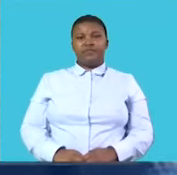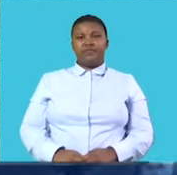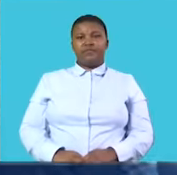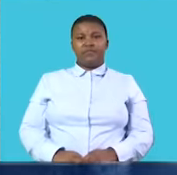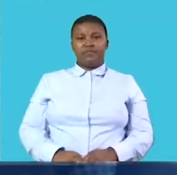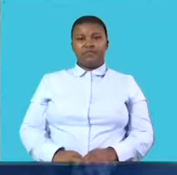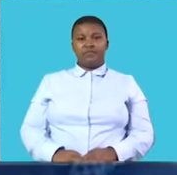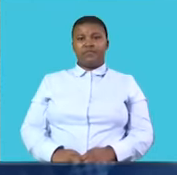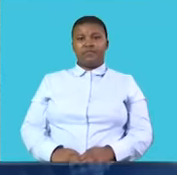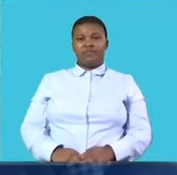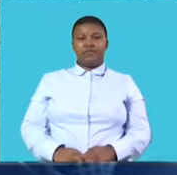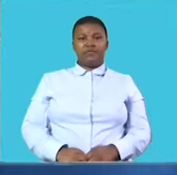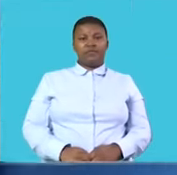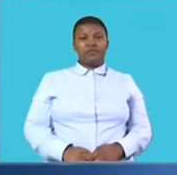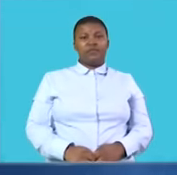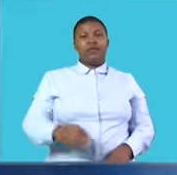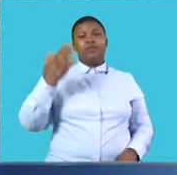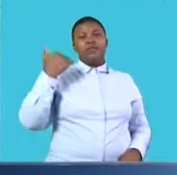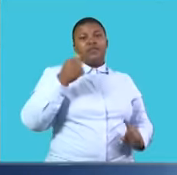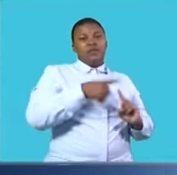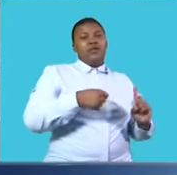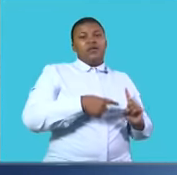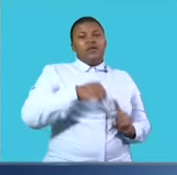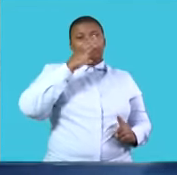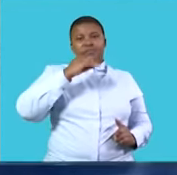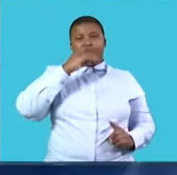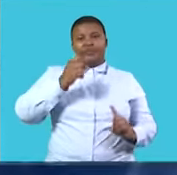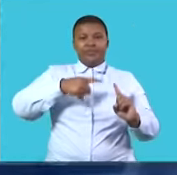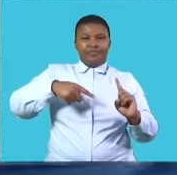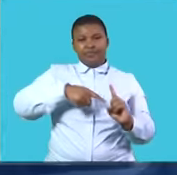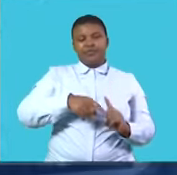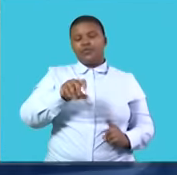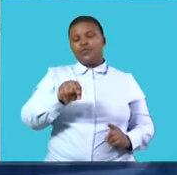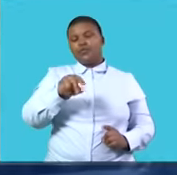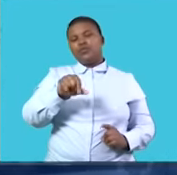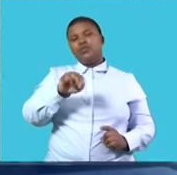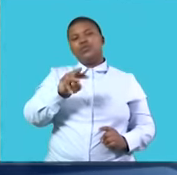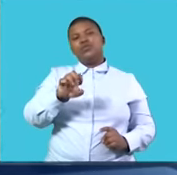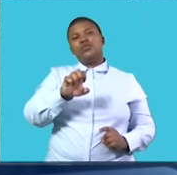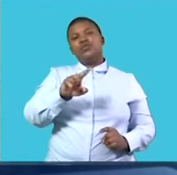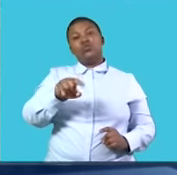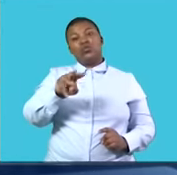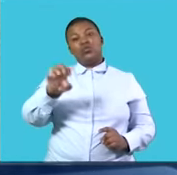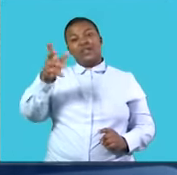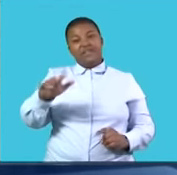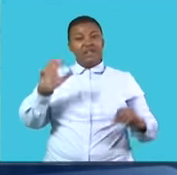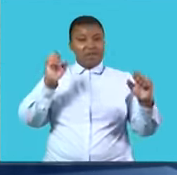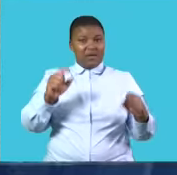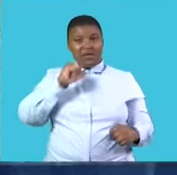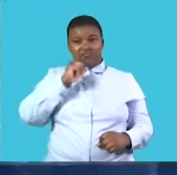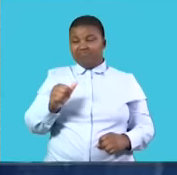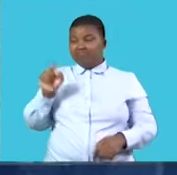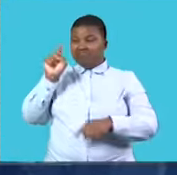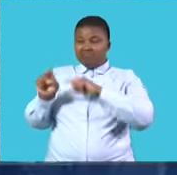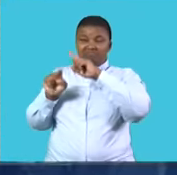Lo wayengumsakazi wakwe-SABC umengameli wesizwe samabhinca uNgizwe, Mchunu, usegeqa amagula wakhwela wawadilika kumengameli